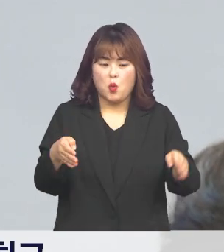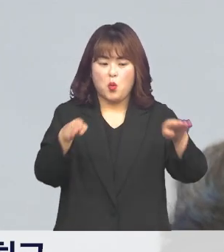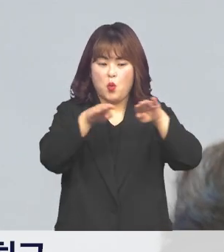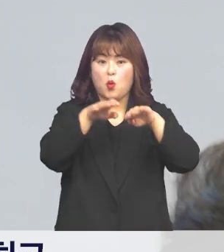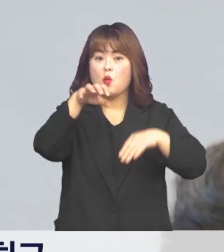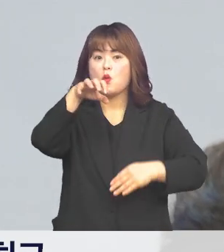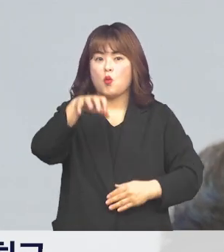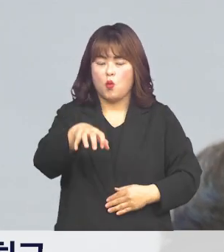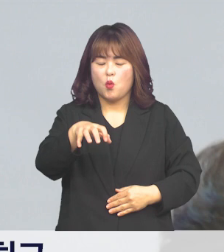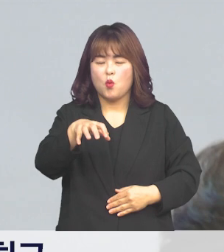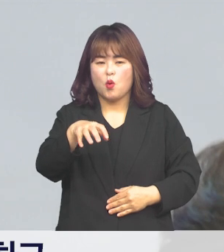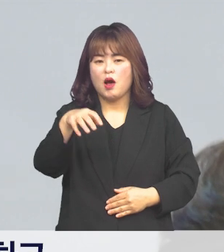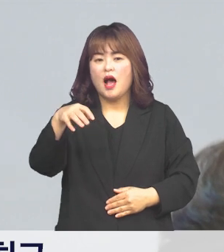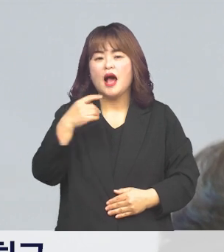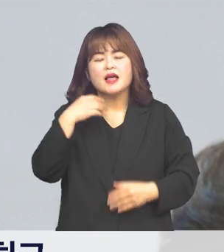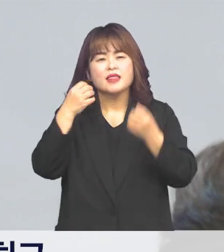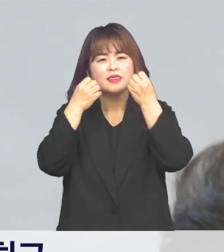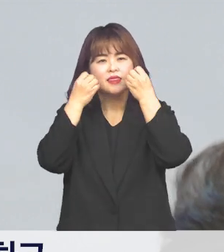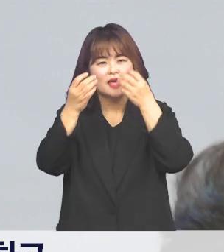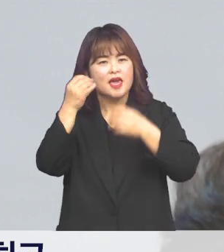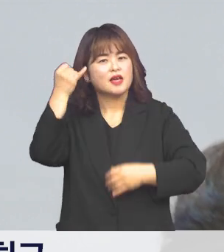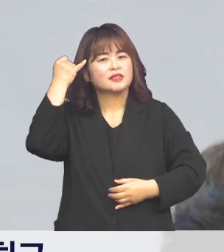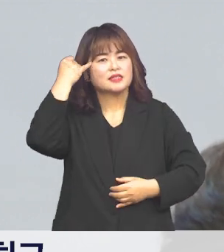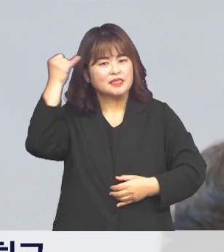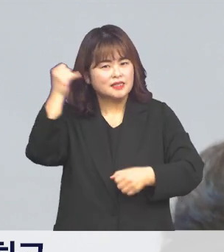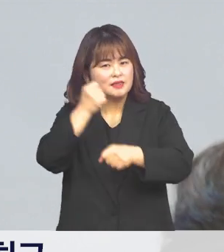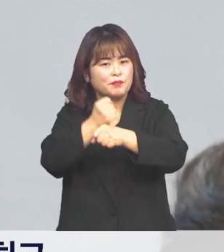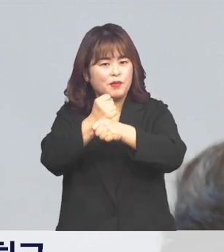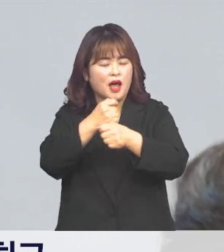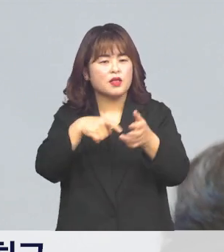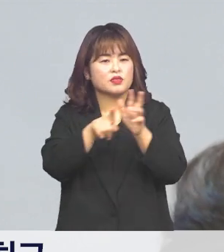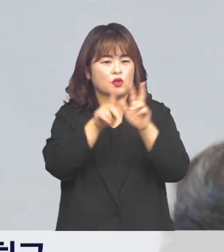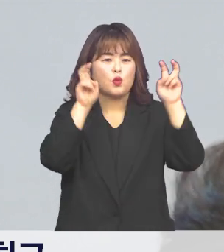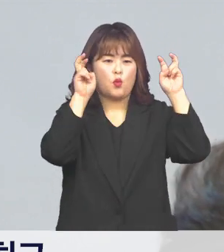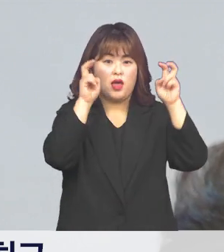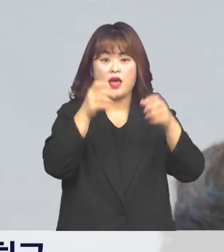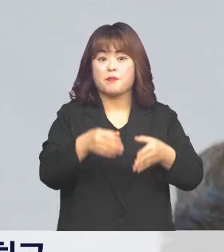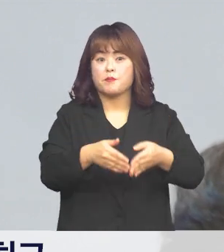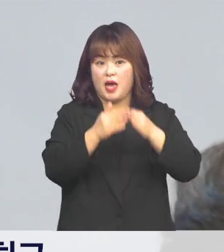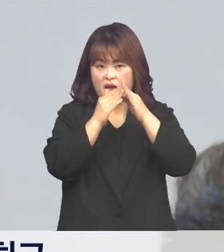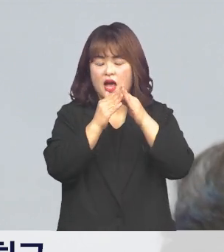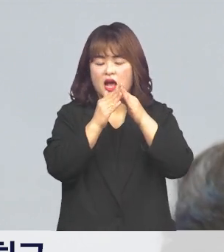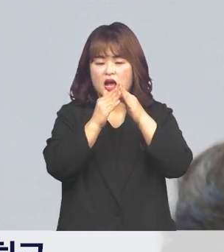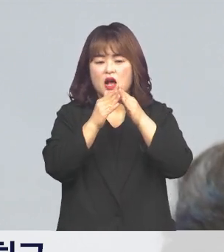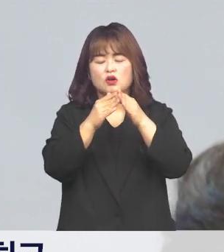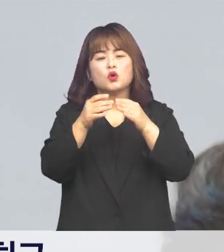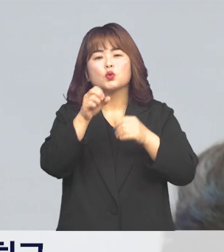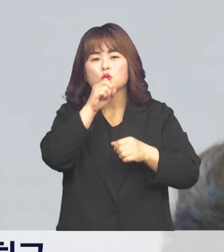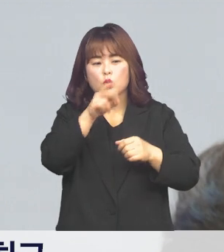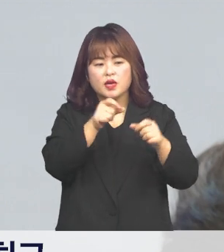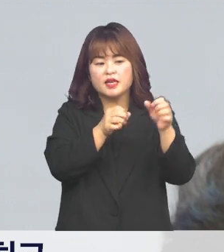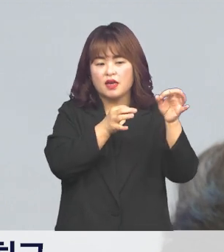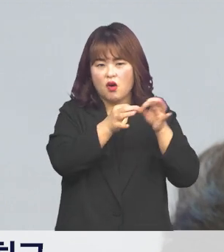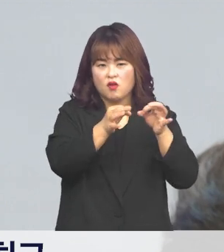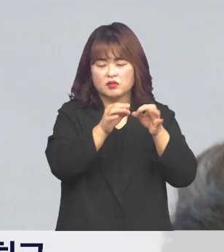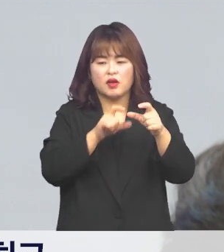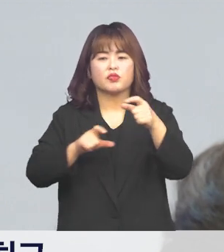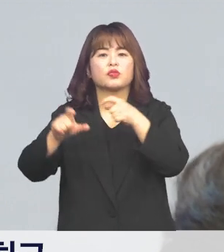참으로 훌륭한 스타트업 기업들이 탄생을 해서 계속 성장을 하고 우리 용인